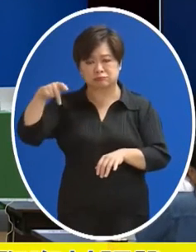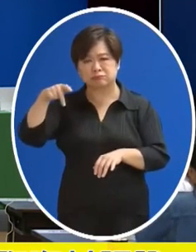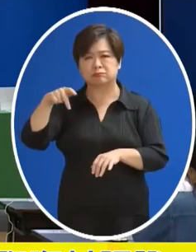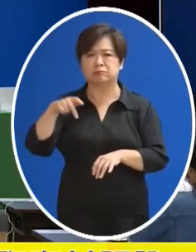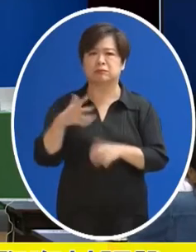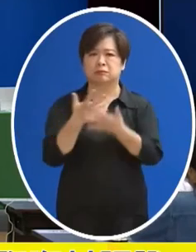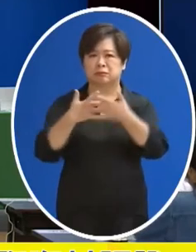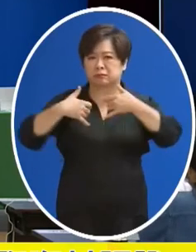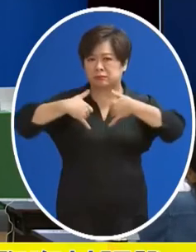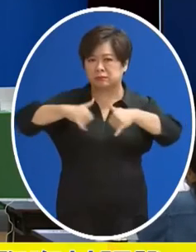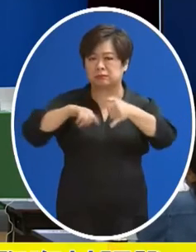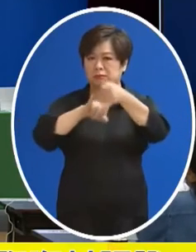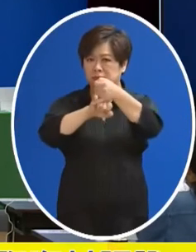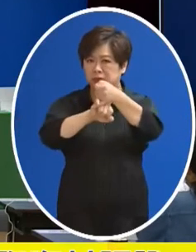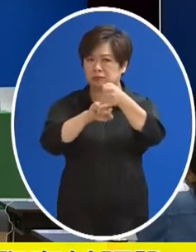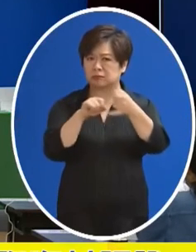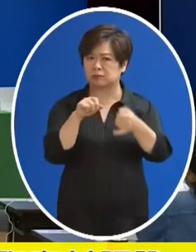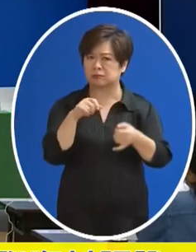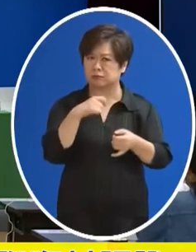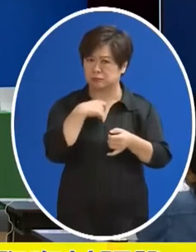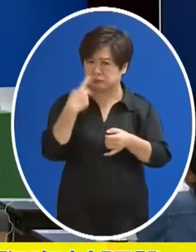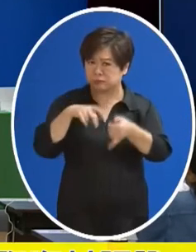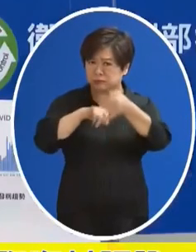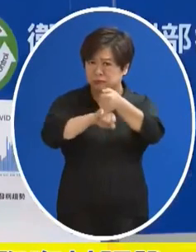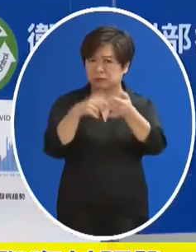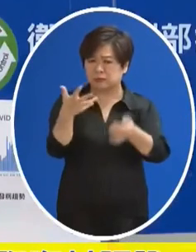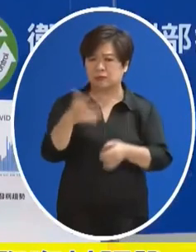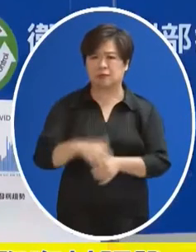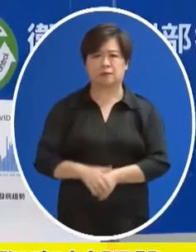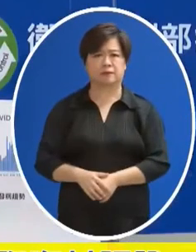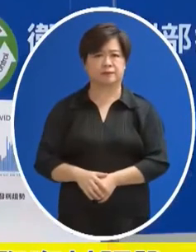约吗？还是直接去施打就可以？谢谢。